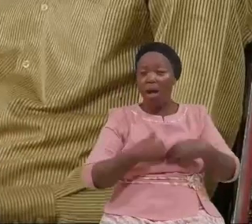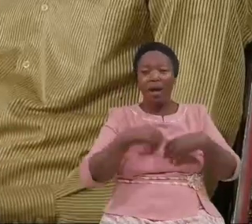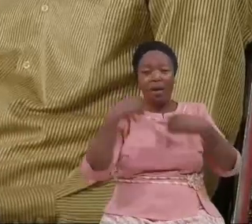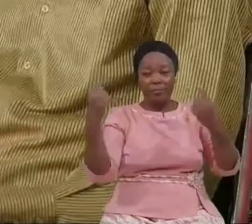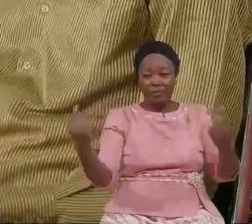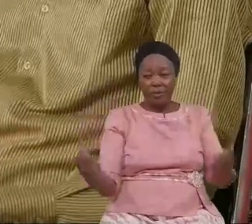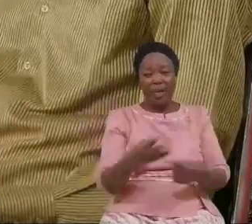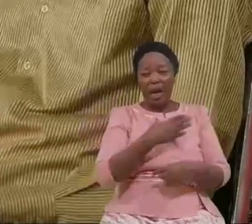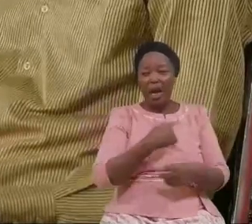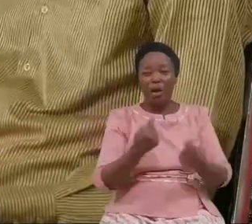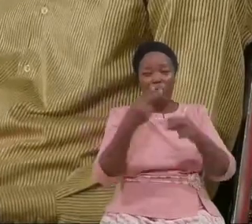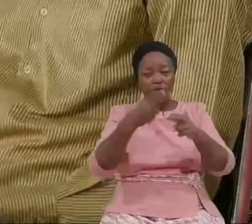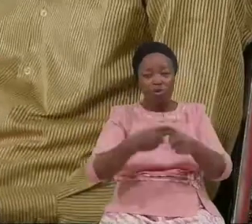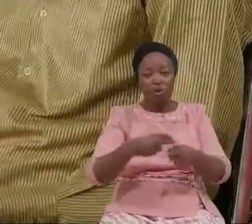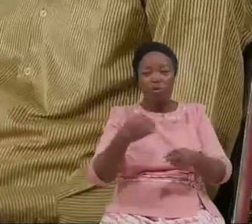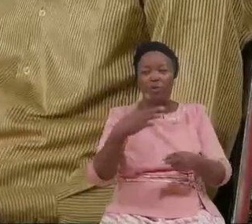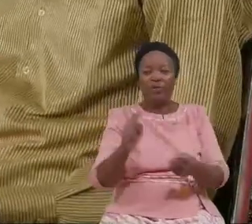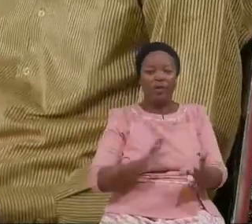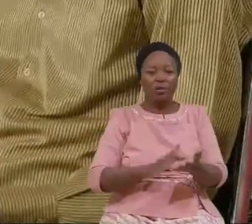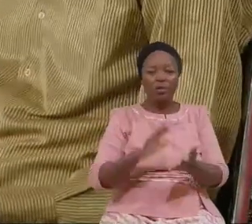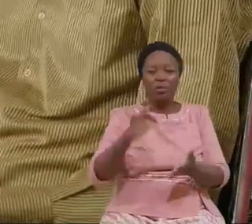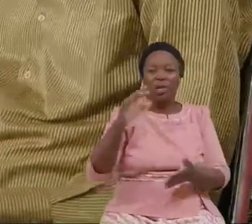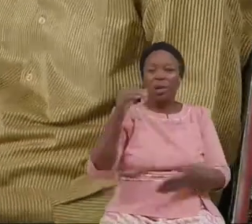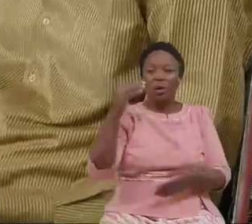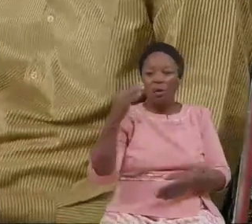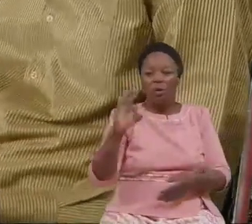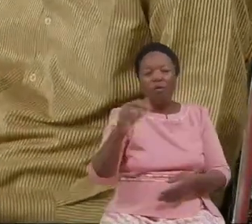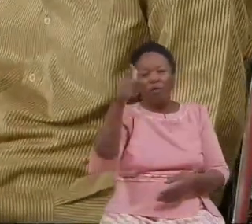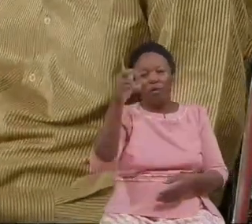privés de la gloire de Dieu